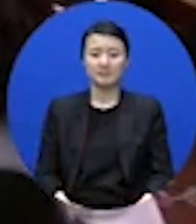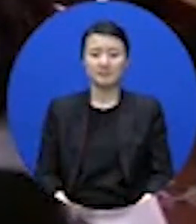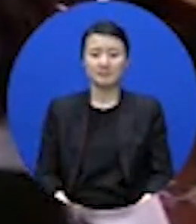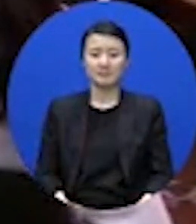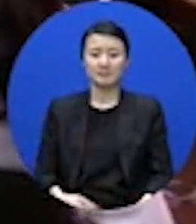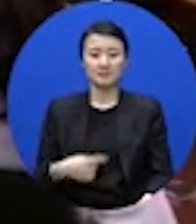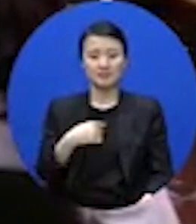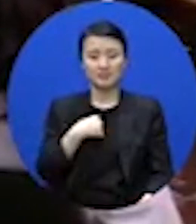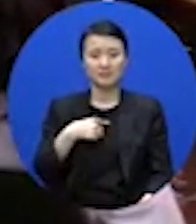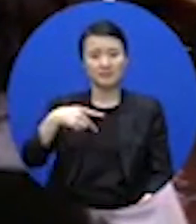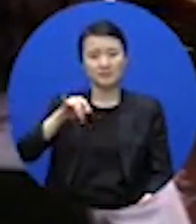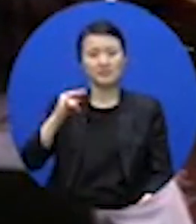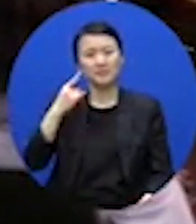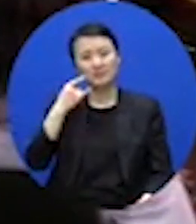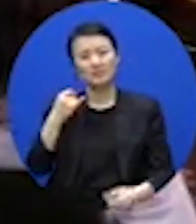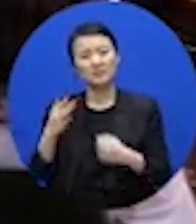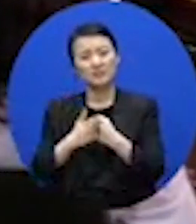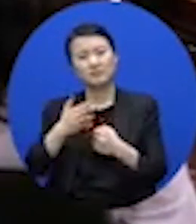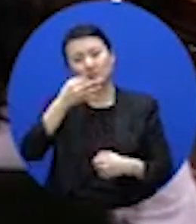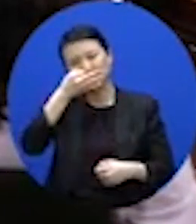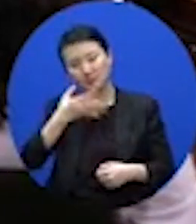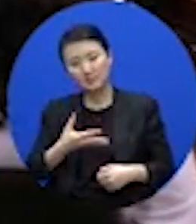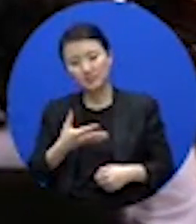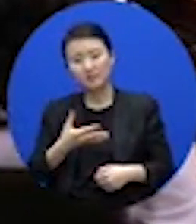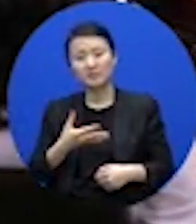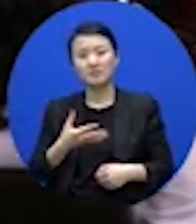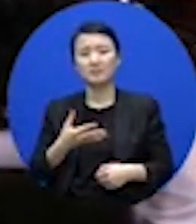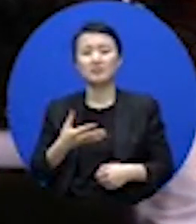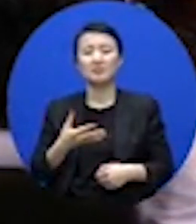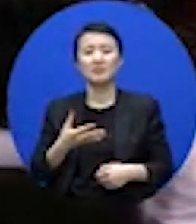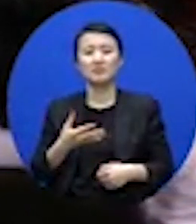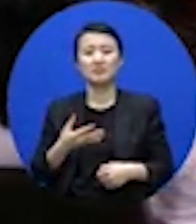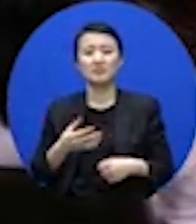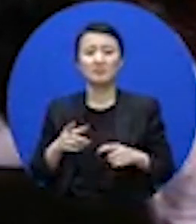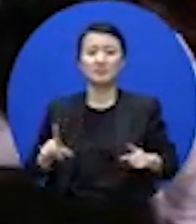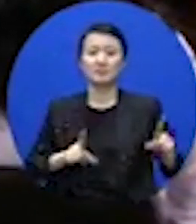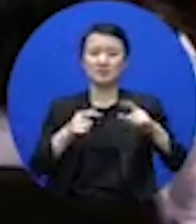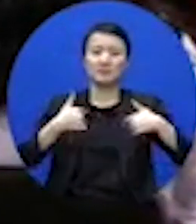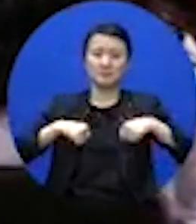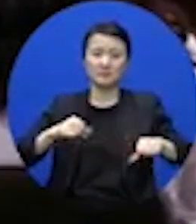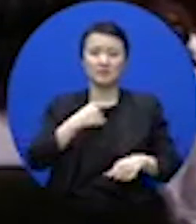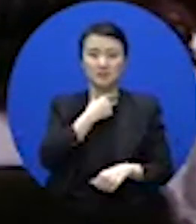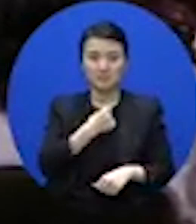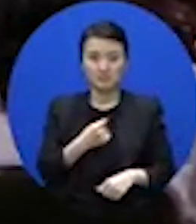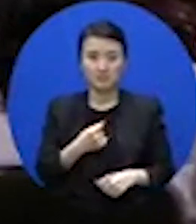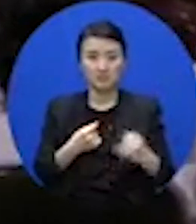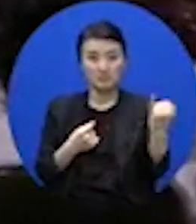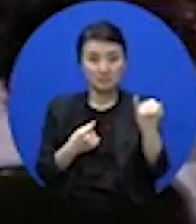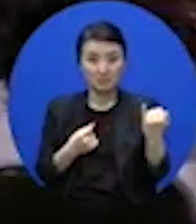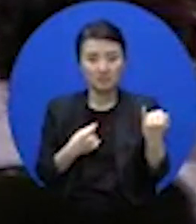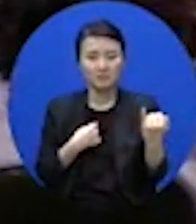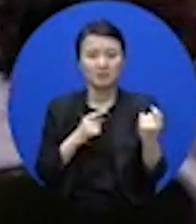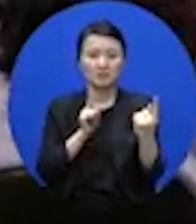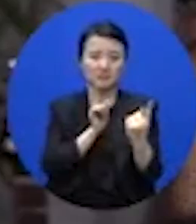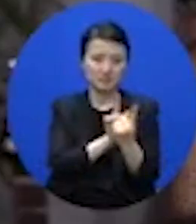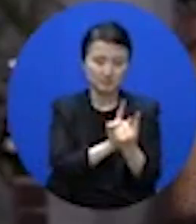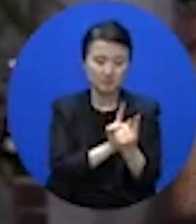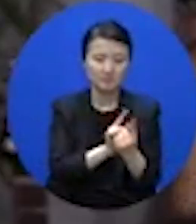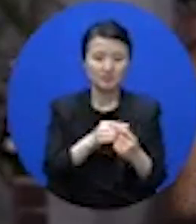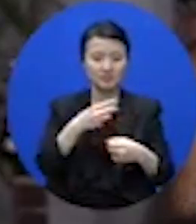그 월드에서 힘이 들어서 생을 포기하려고 하셨던 분과 3년, 4년